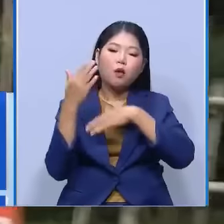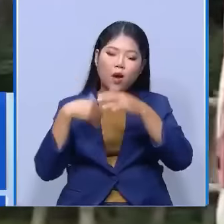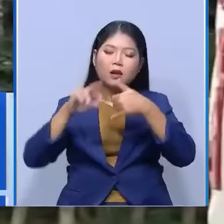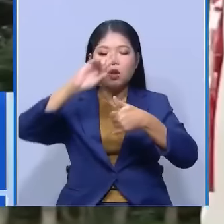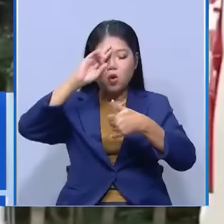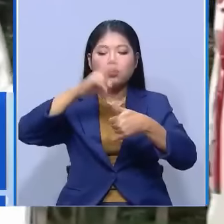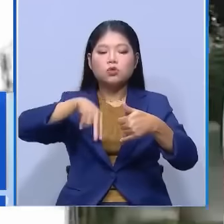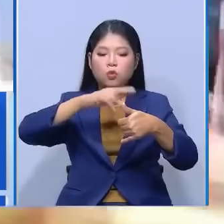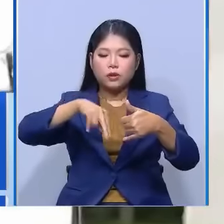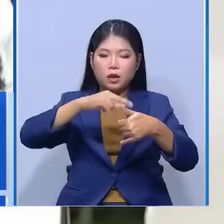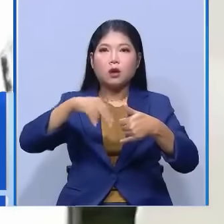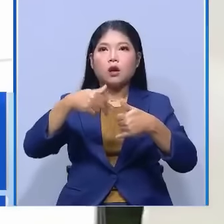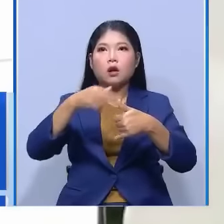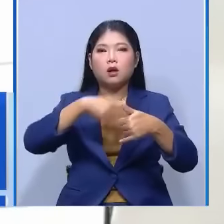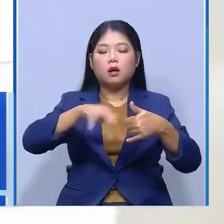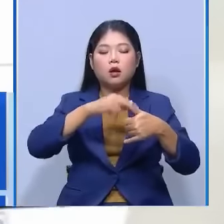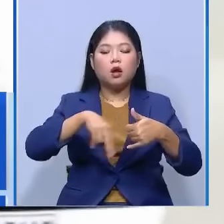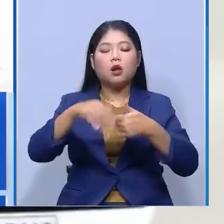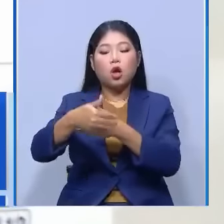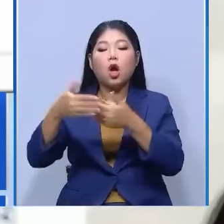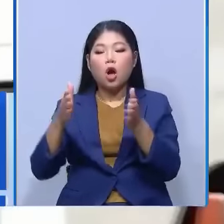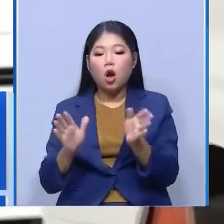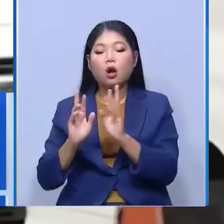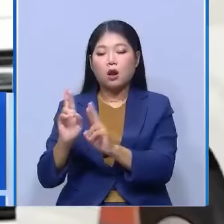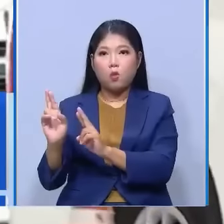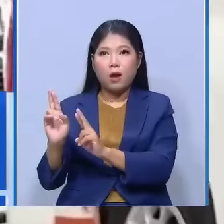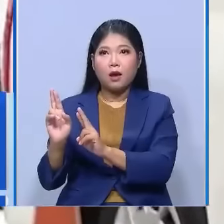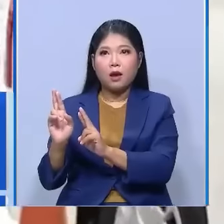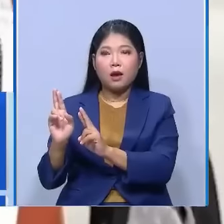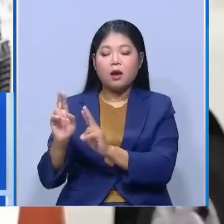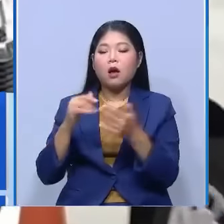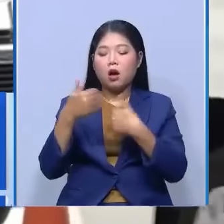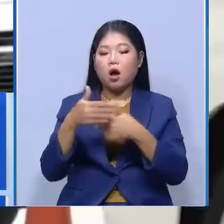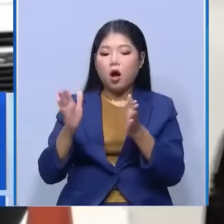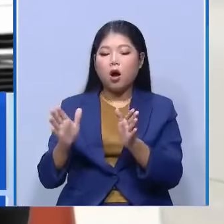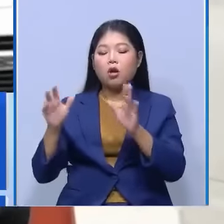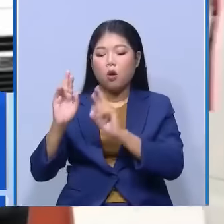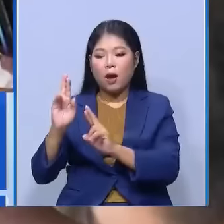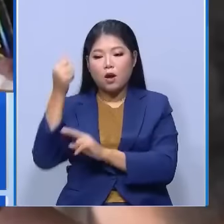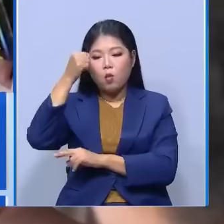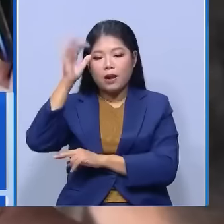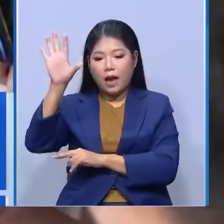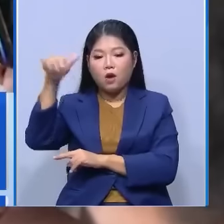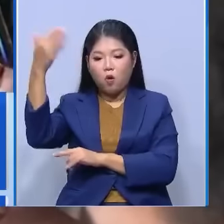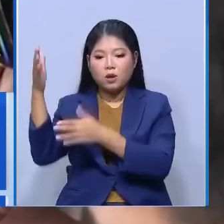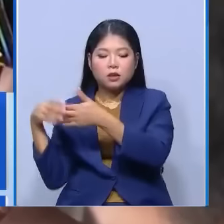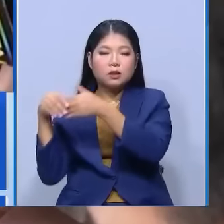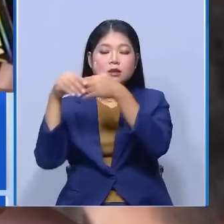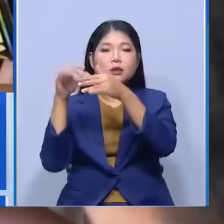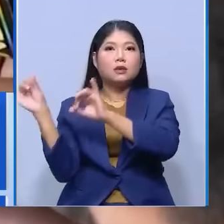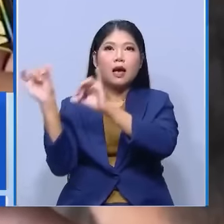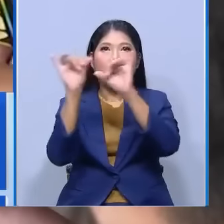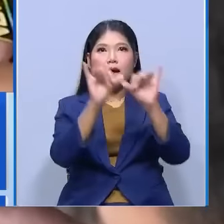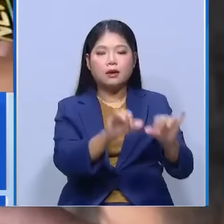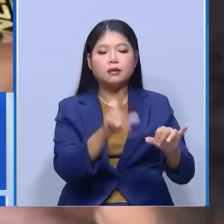กันในห้องเฝ้าระวังจนกว่าจะครบ5วันนะคะถึงจะย้ายไปอยู่แดนอื่นๆต่อทนายความของบอสพอเนี่ยยืนยันว่าจริงๆก็เตรียม